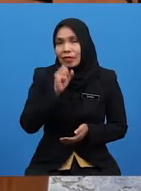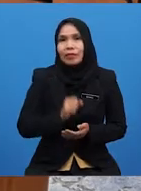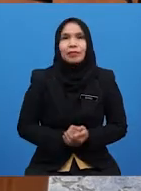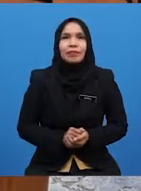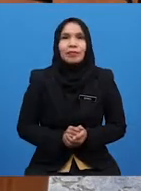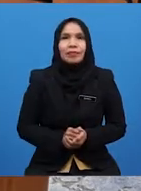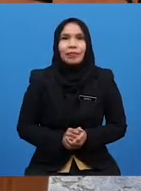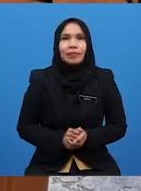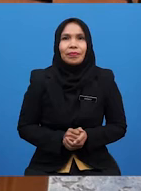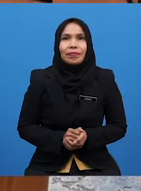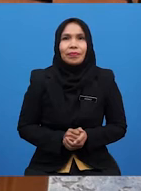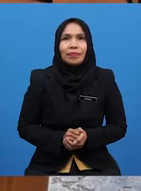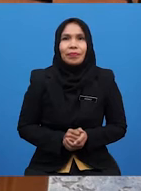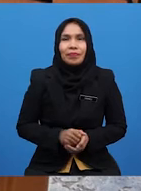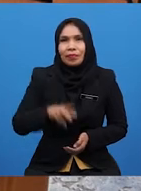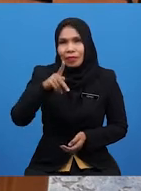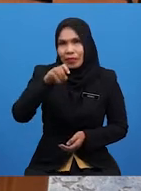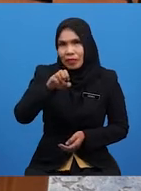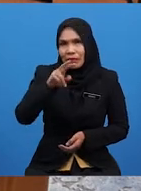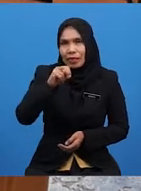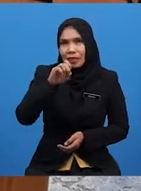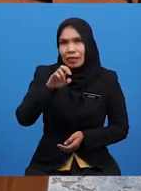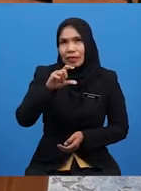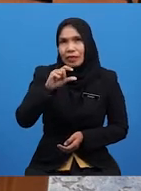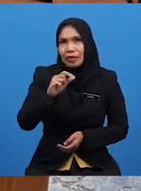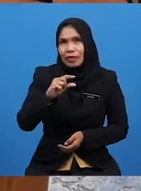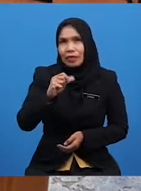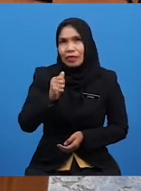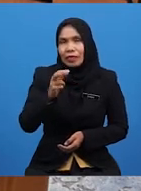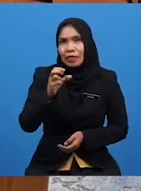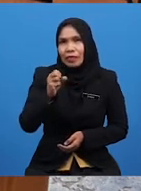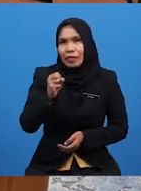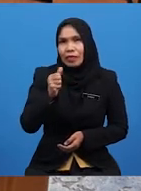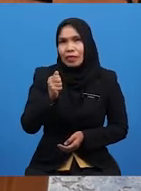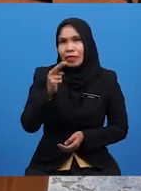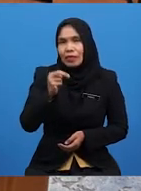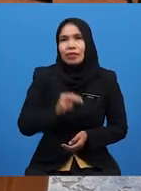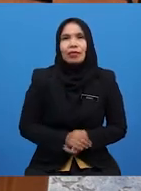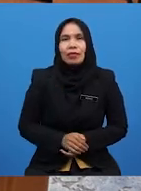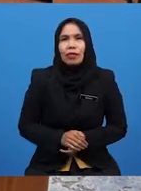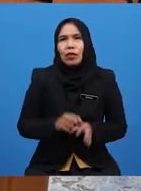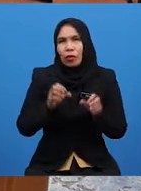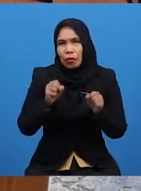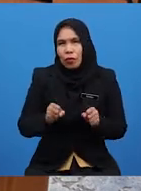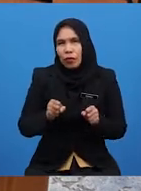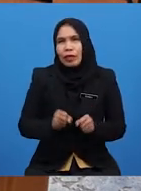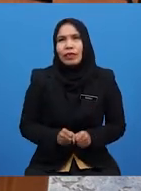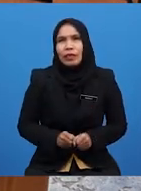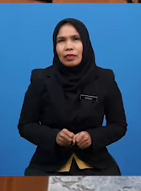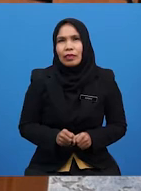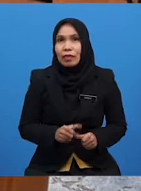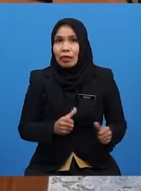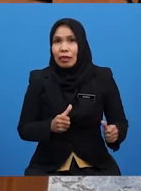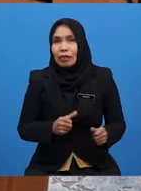penegasan penegasan mampu menghilangkan kebosanan titik penegasan dapat diwujudkan